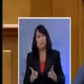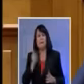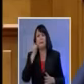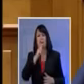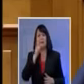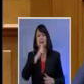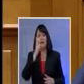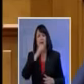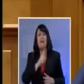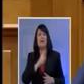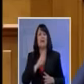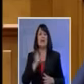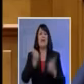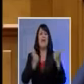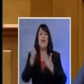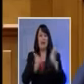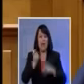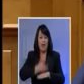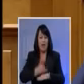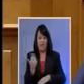θαλασσοδάνεια με εγγύησεις αέρα.